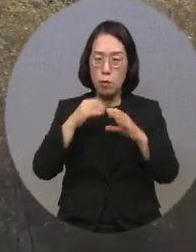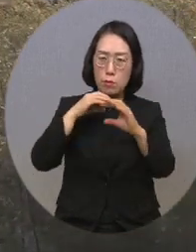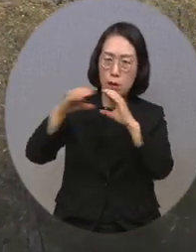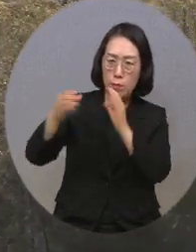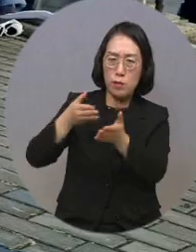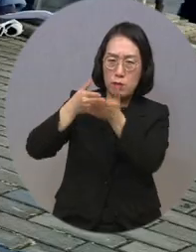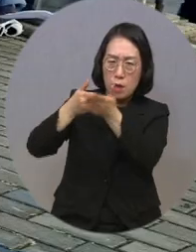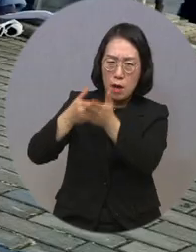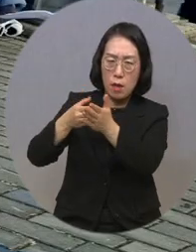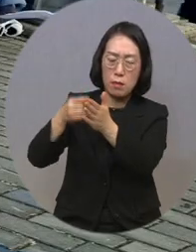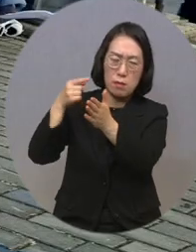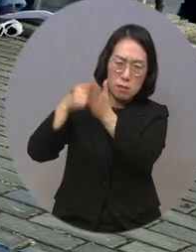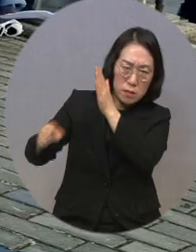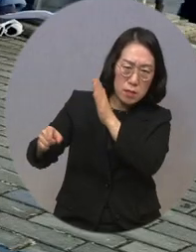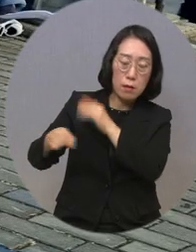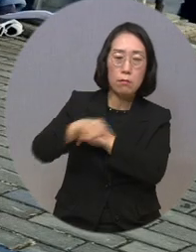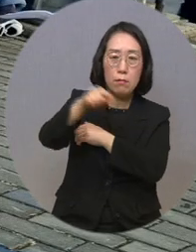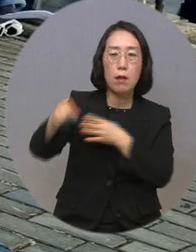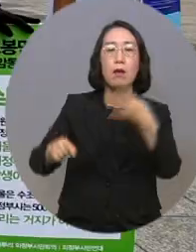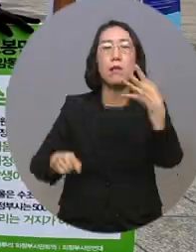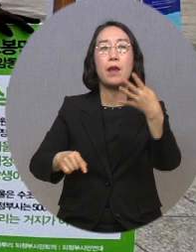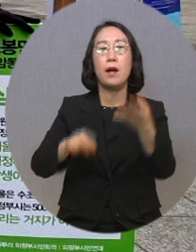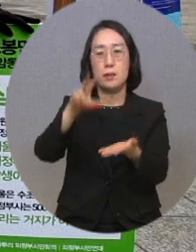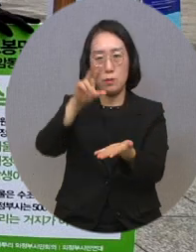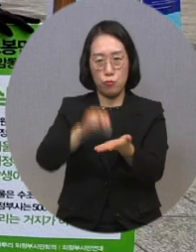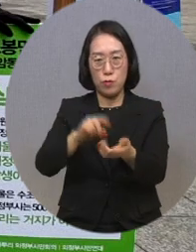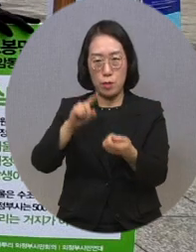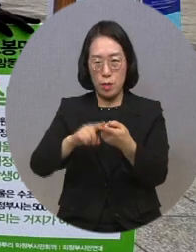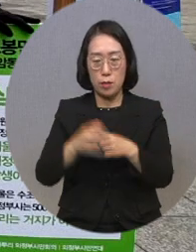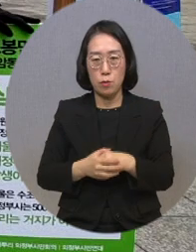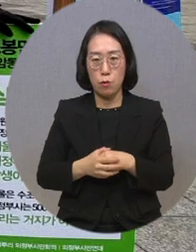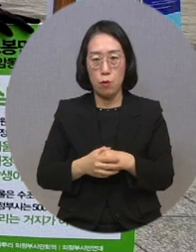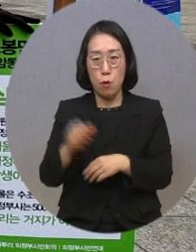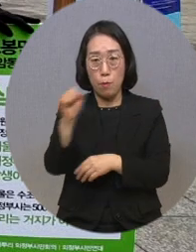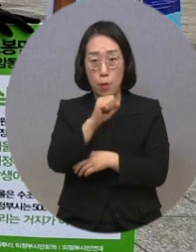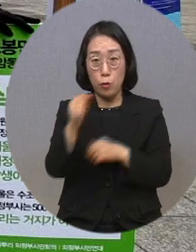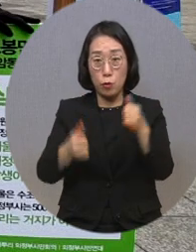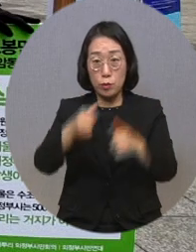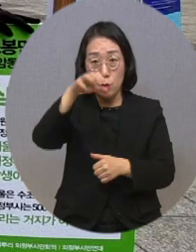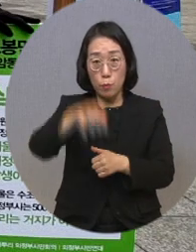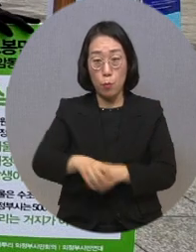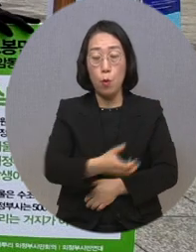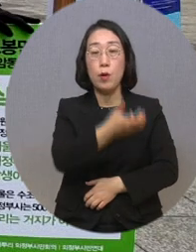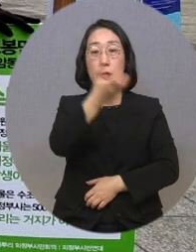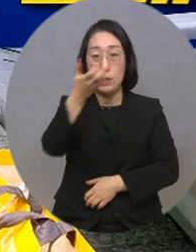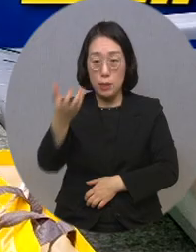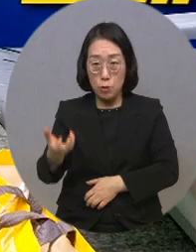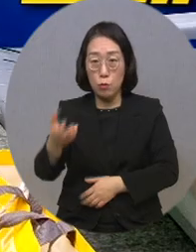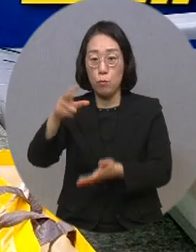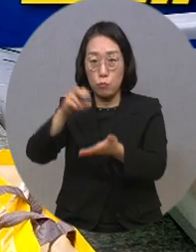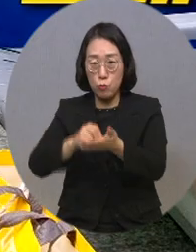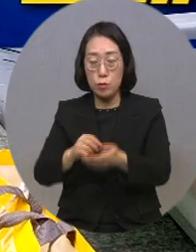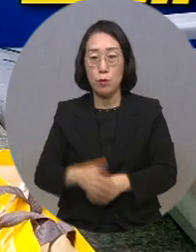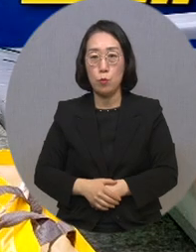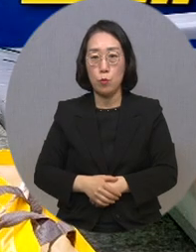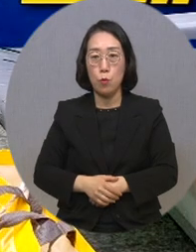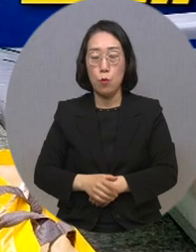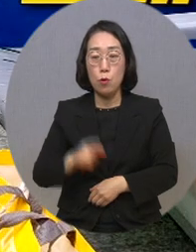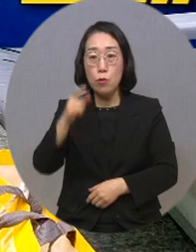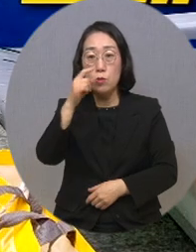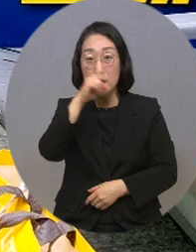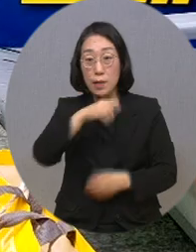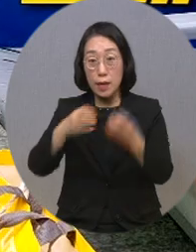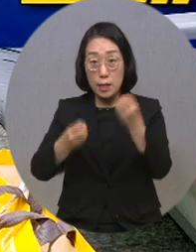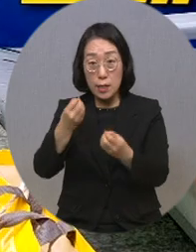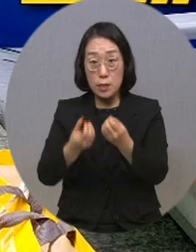채 진행해온 불통의 4대 사업으로 도봉 면허시험장의 장암동 이전, 자일동 소각장